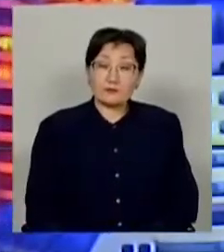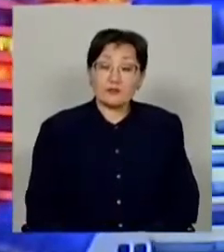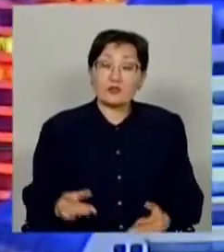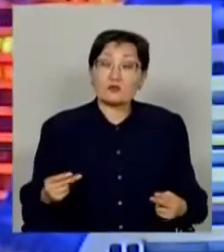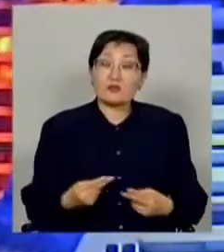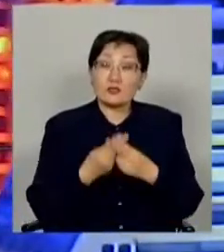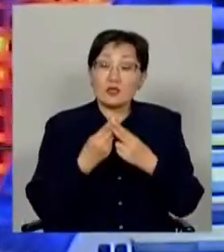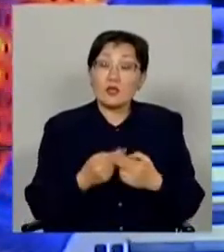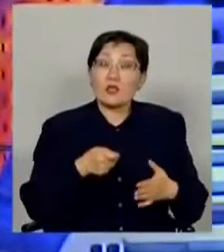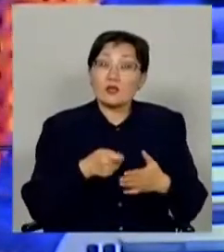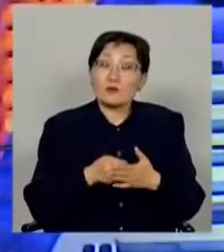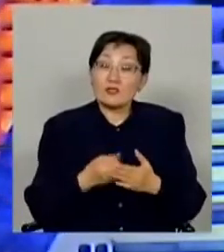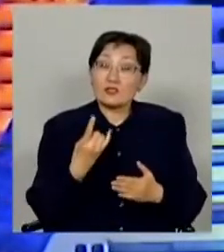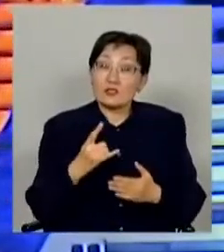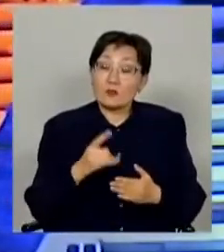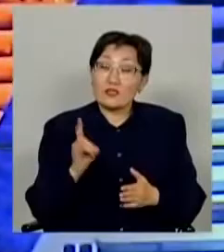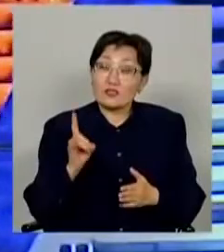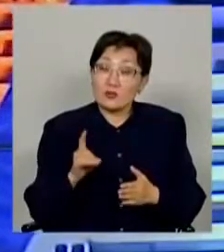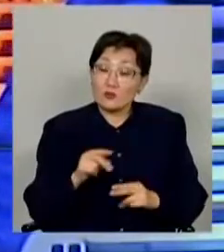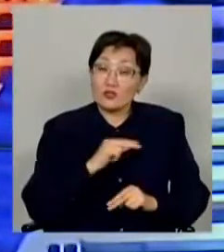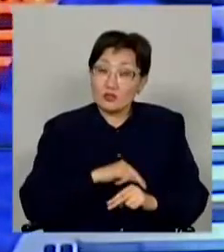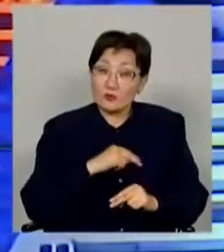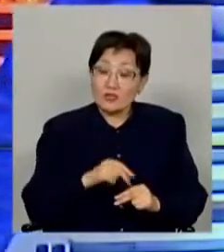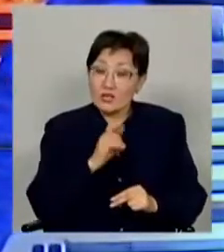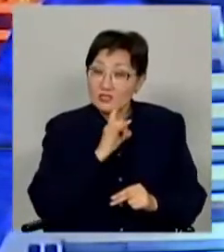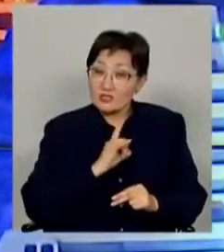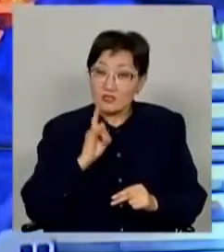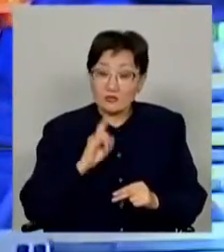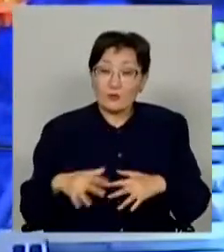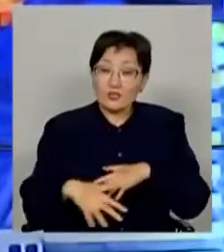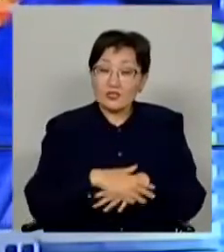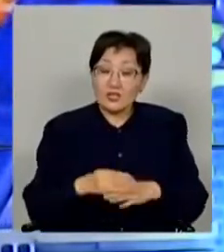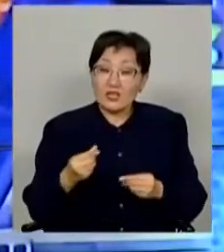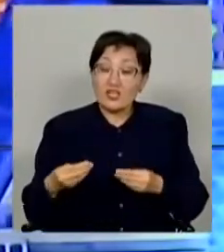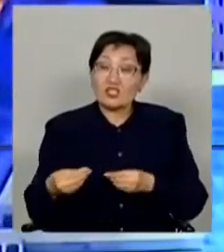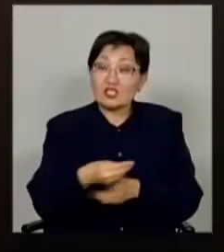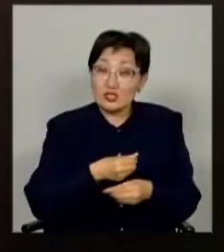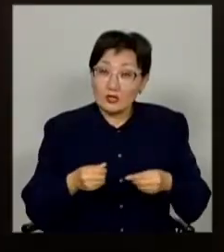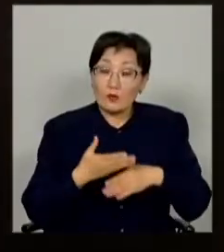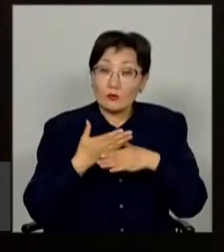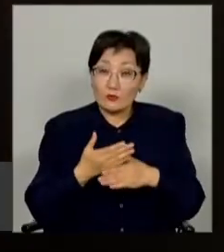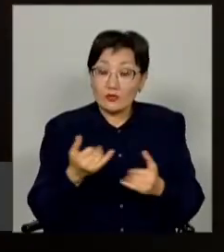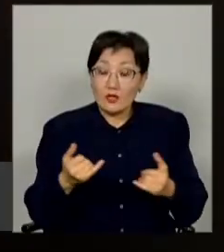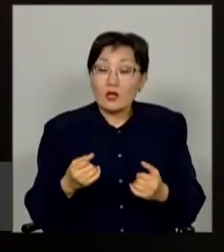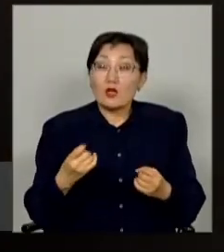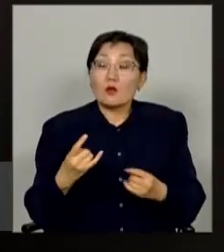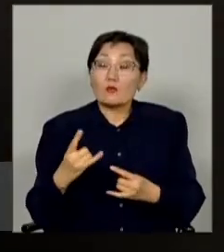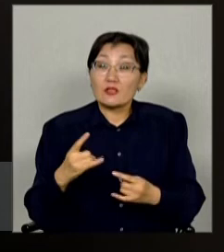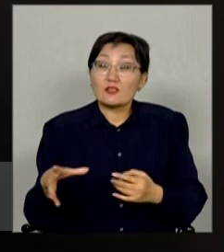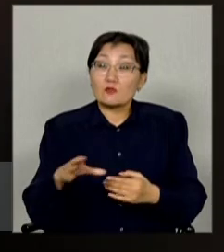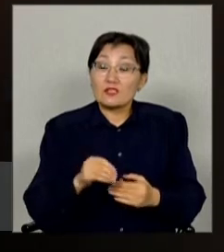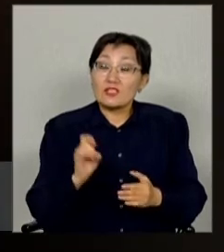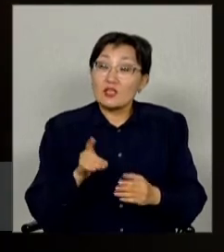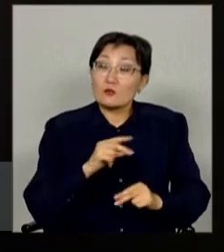Елордада емізулі нәрестесімен таксист боп күн көріп жүрген келіншекке халық қаржы жинап берді. Қолына сәбиін алып, жолаушы